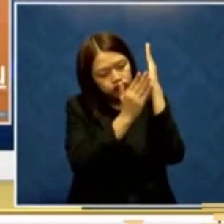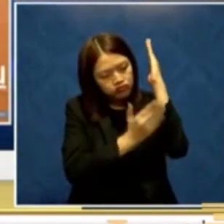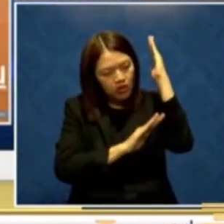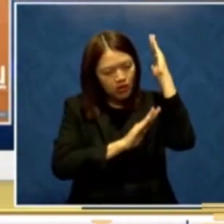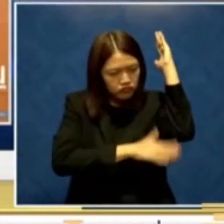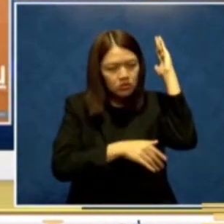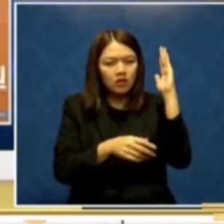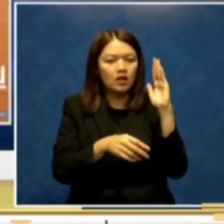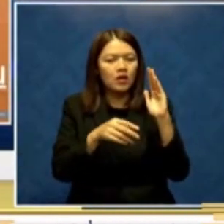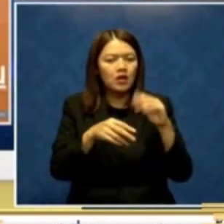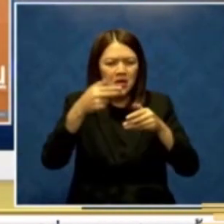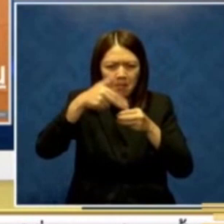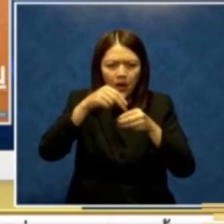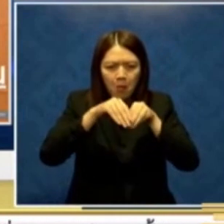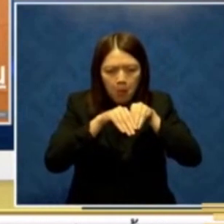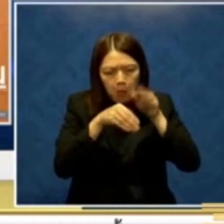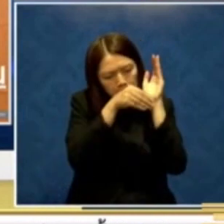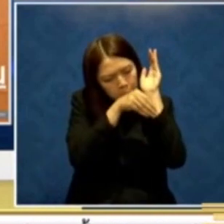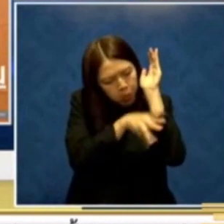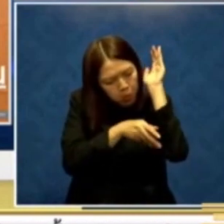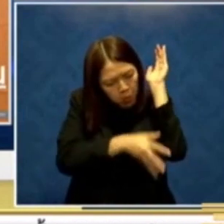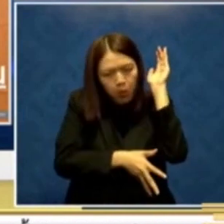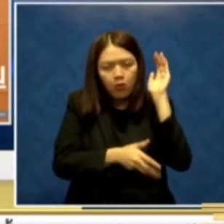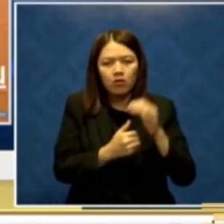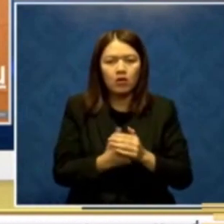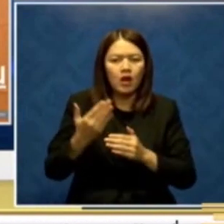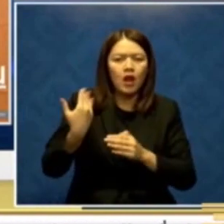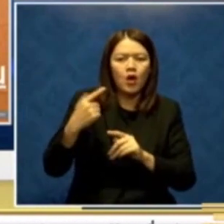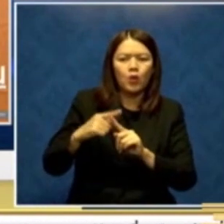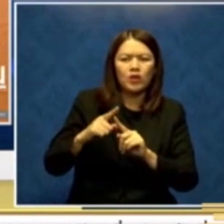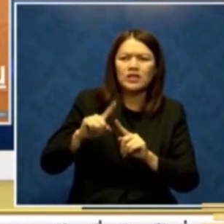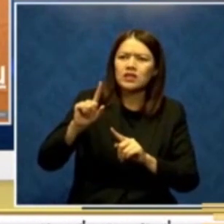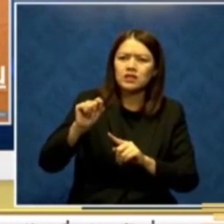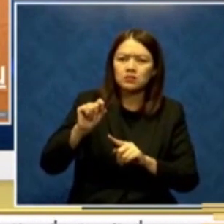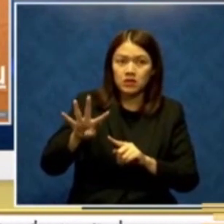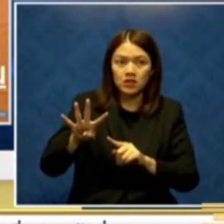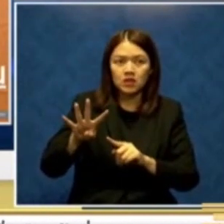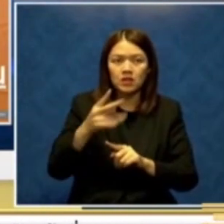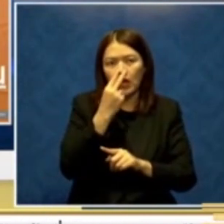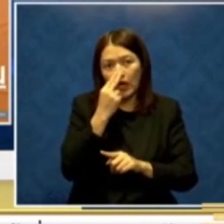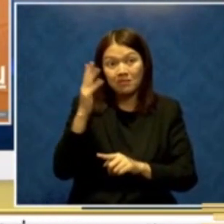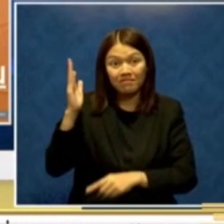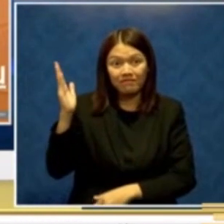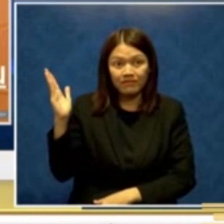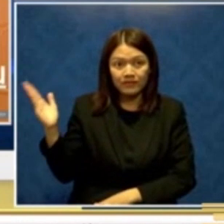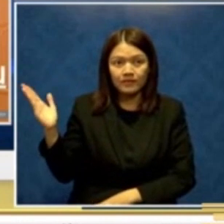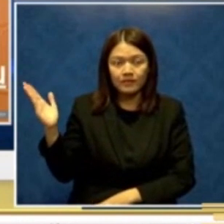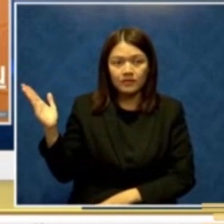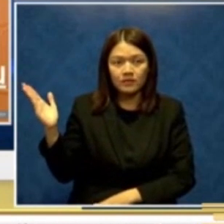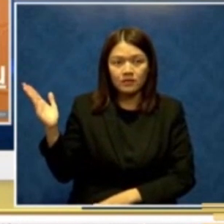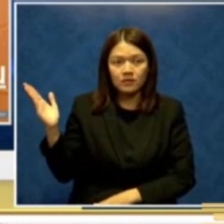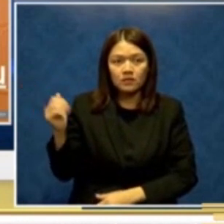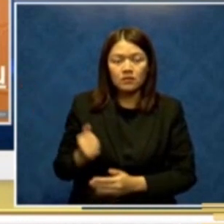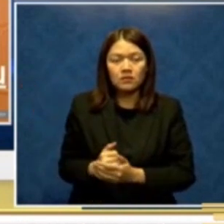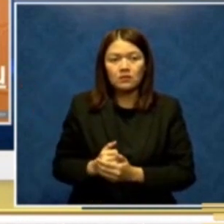เมอวันที่ 24 กันยายน 2566พบสรัฐออยเกยชายหาดหลายจุด